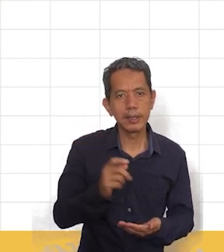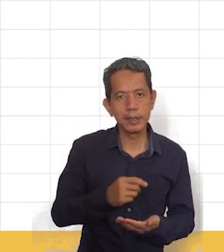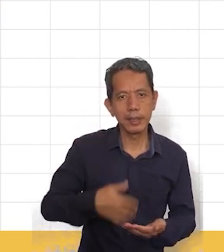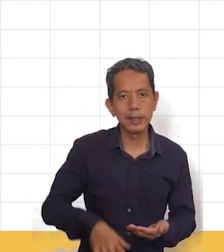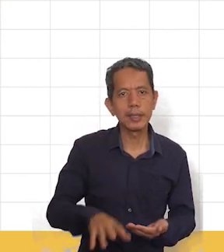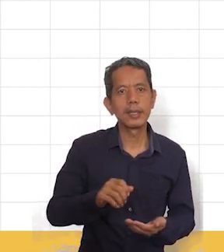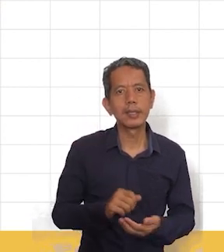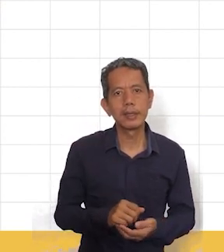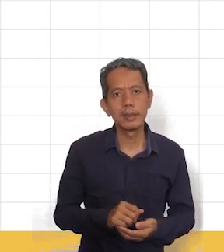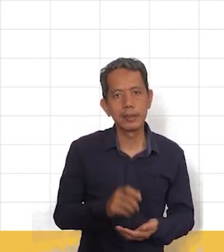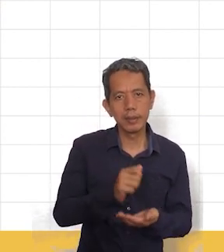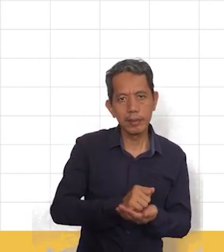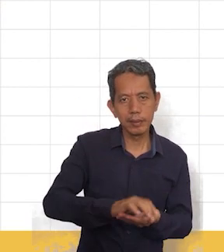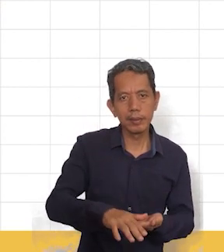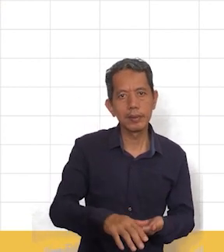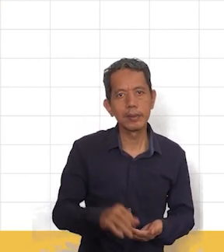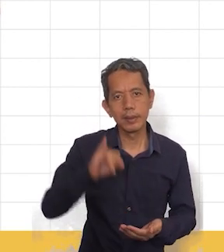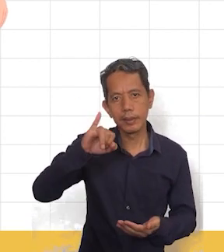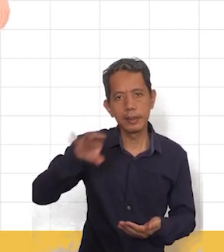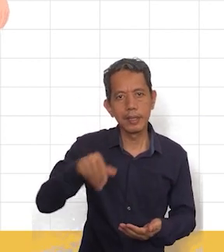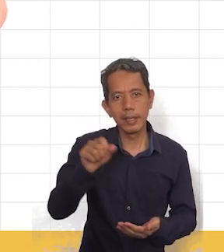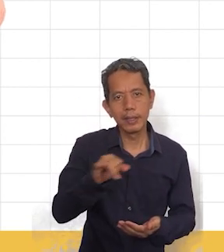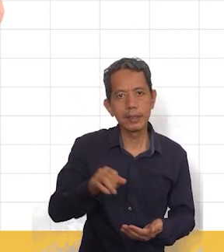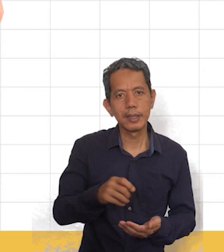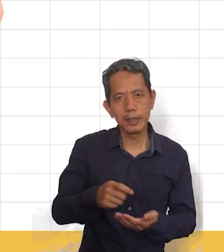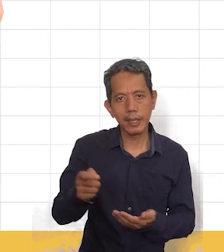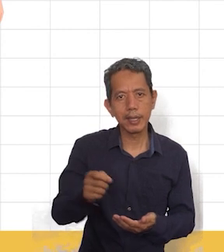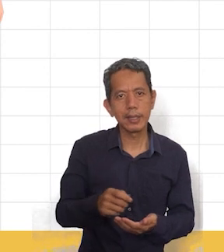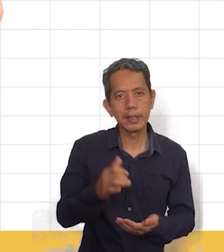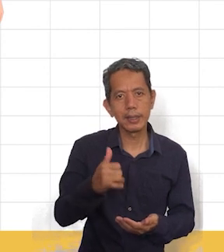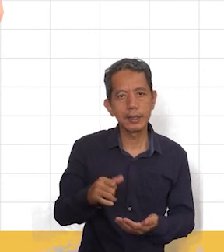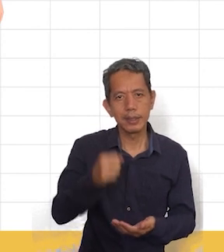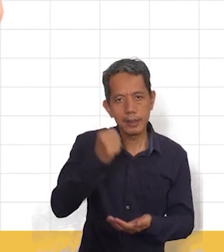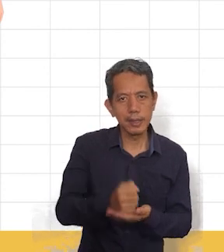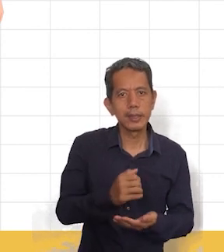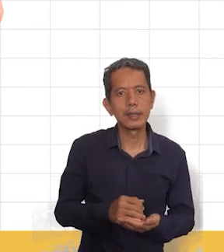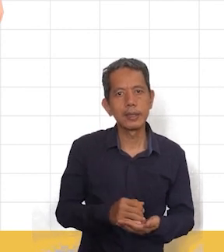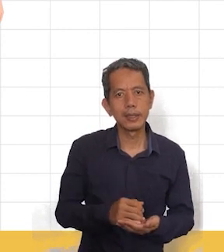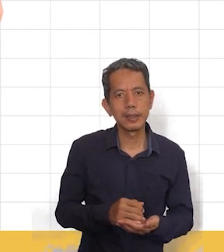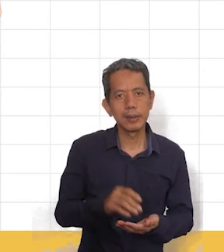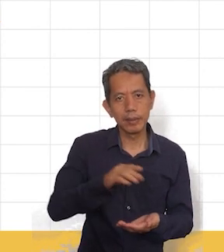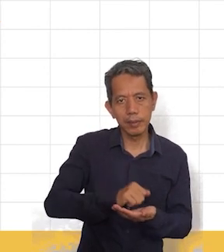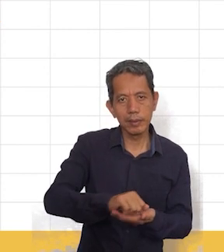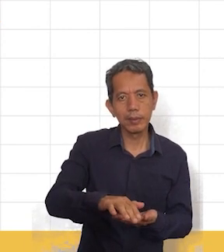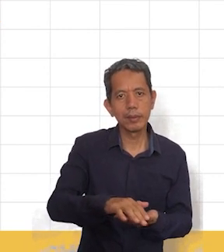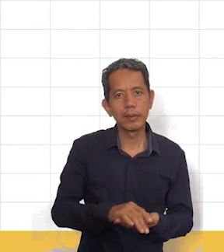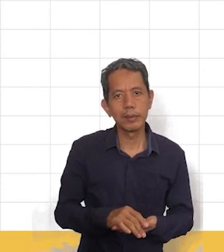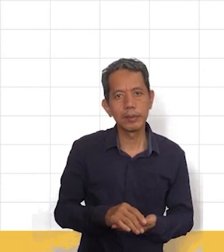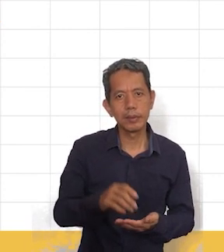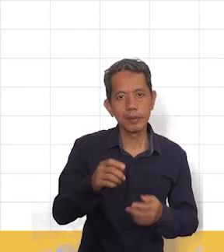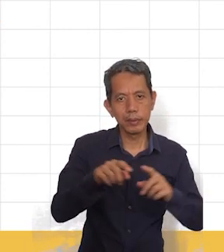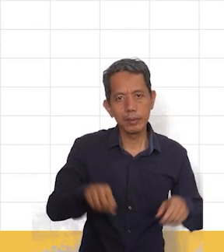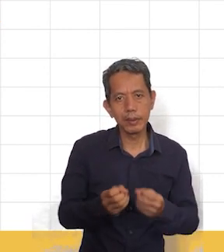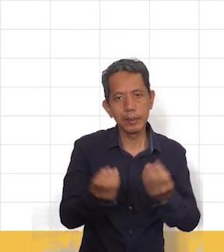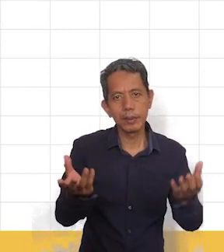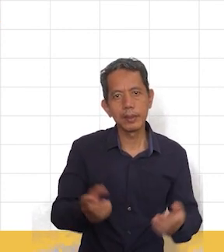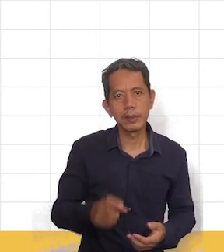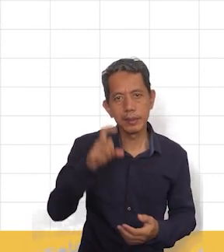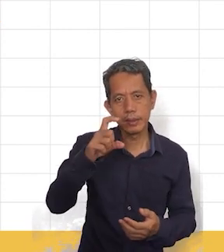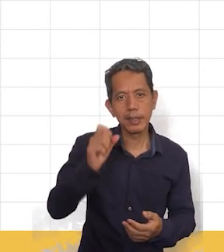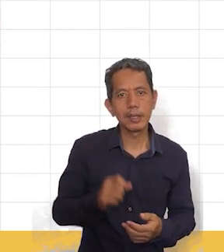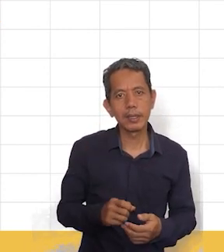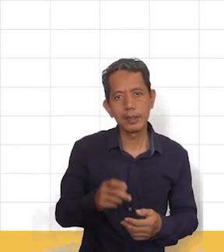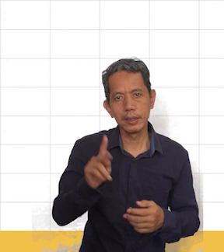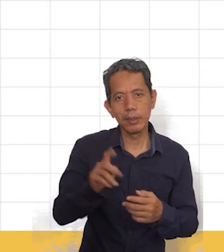fotokopi akte kelahiran, fotokopi ijazah terakhir yang telah dilegalisir, fotokopi surat